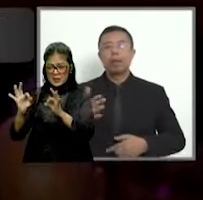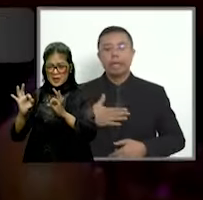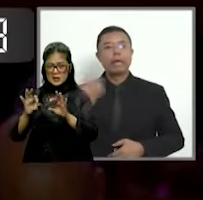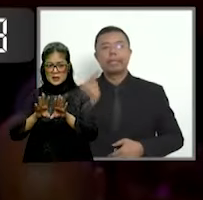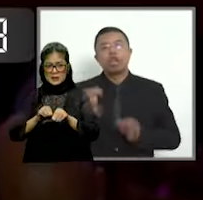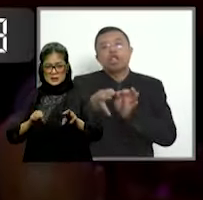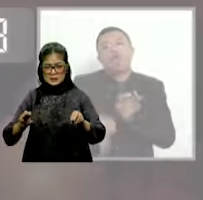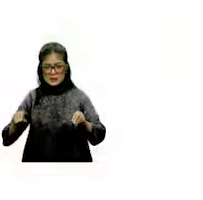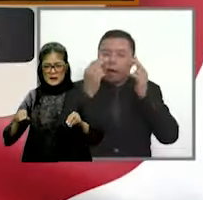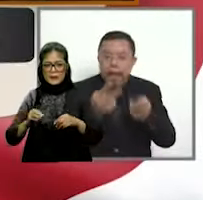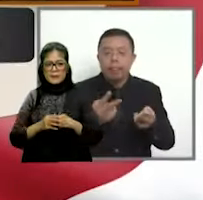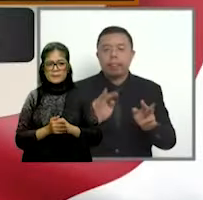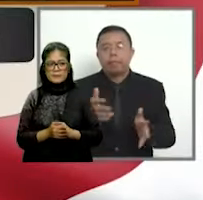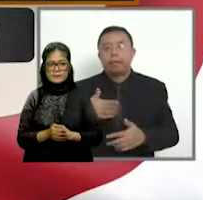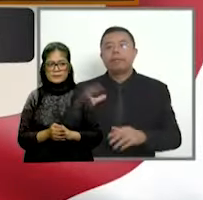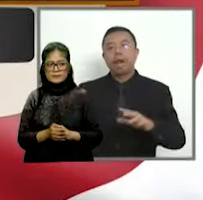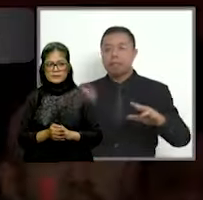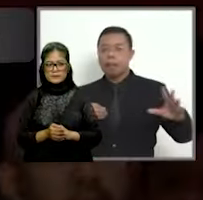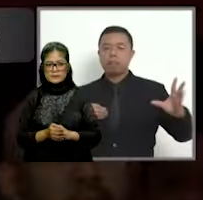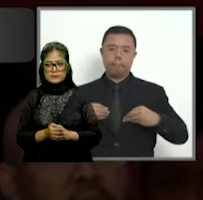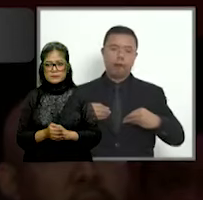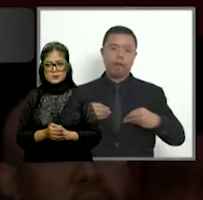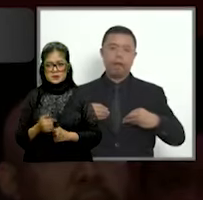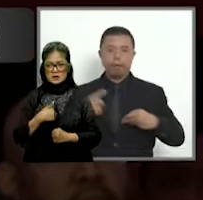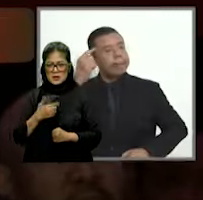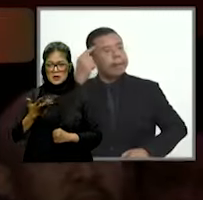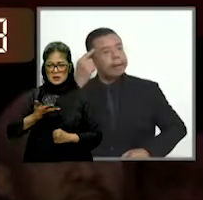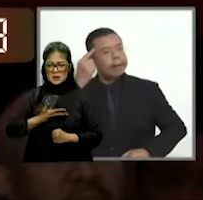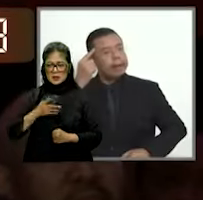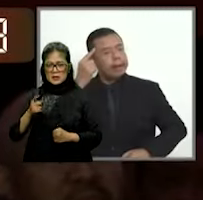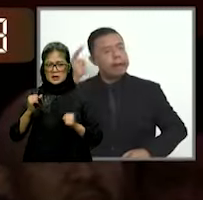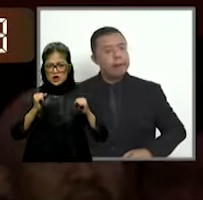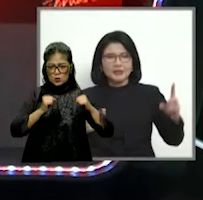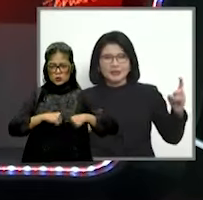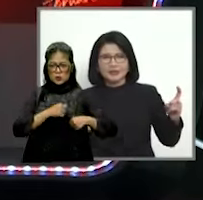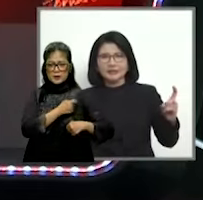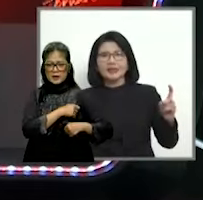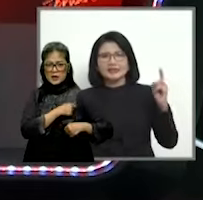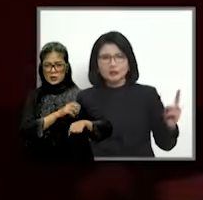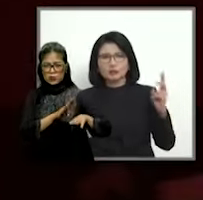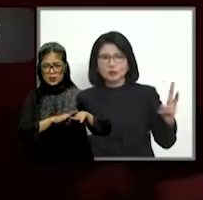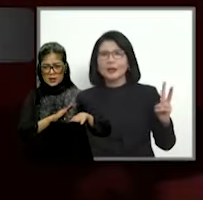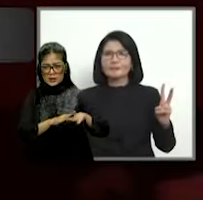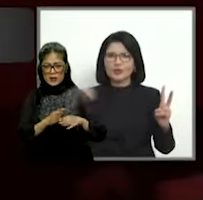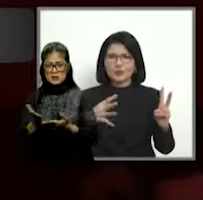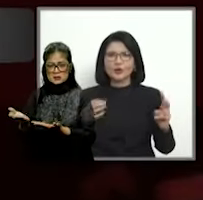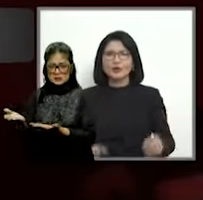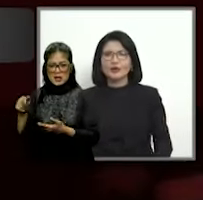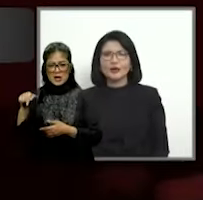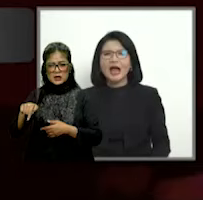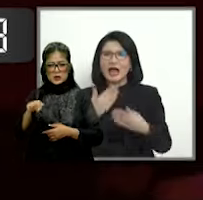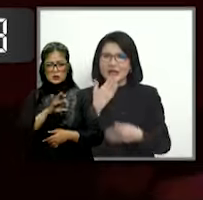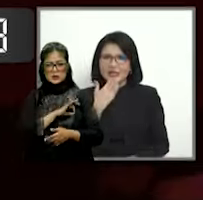ketenagakerjaantif dan saya bisa menerima Saya juga setuju itu Kementerian Kebudayaan juga capres nomor urut du Terima